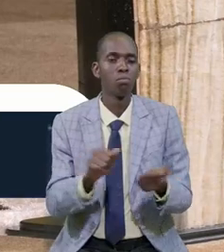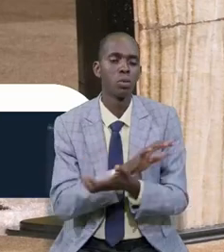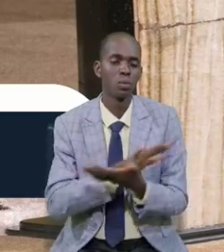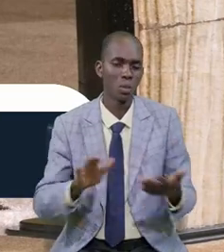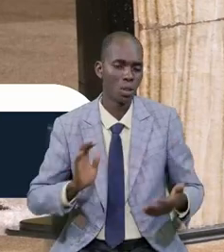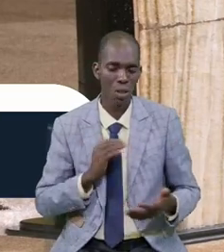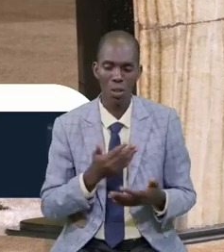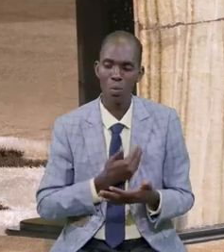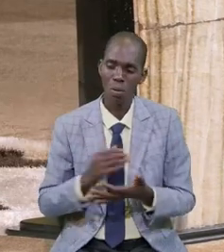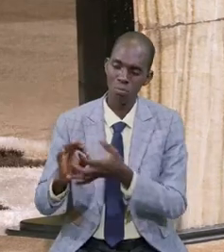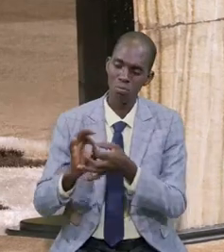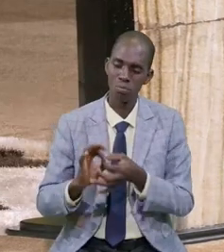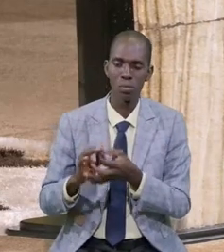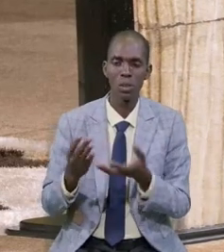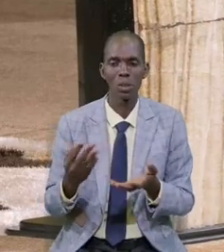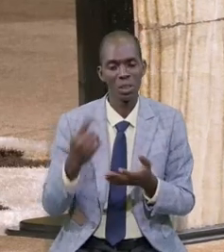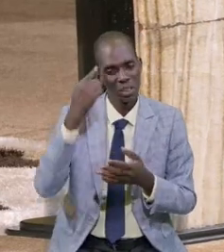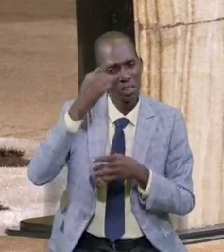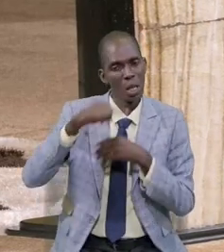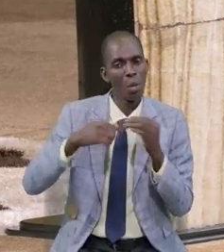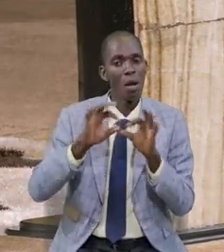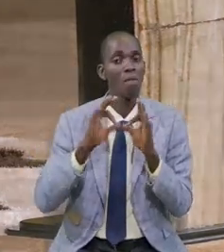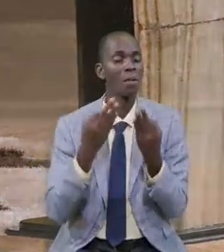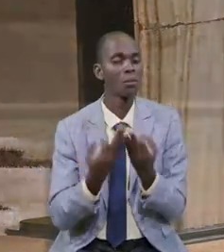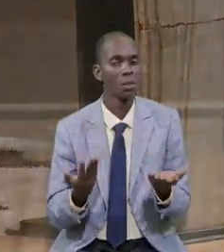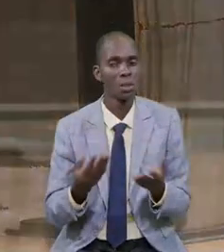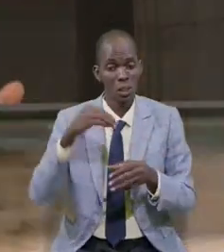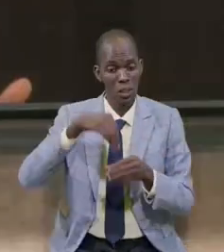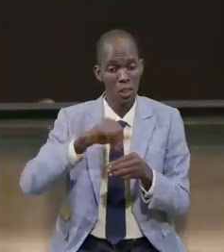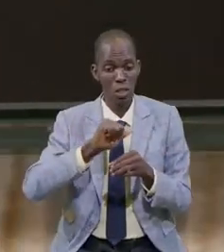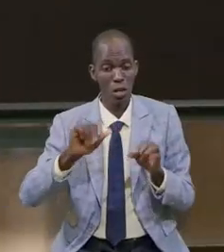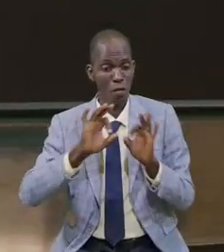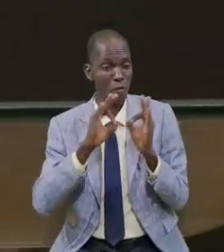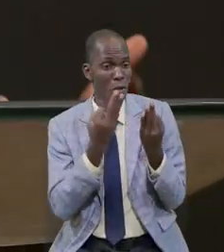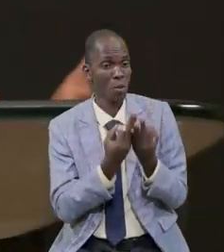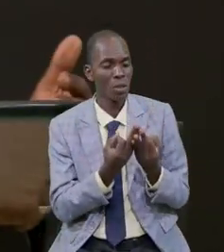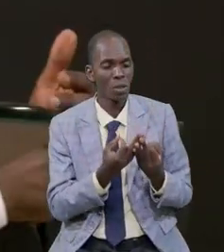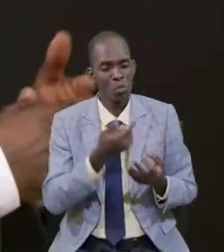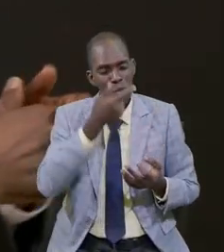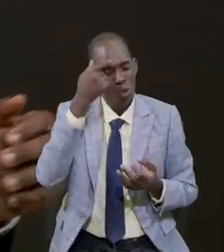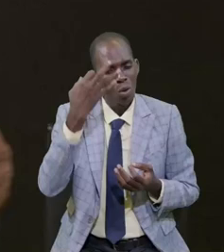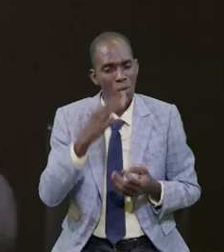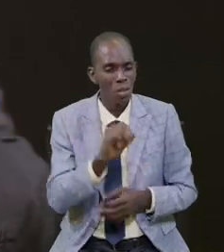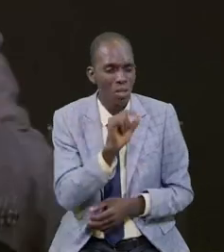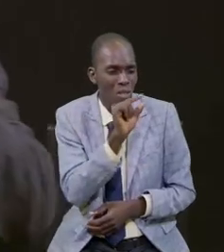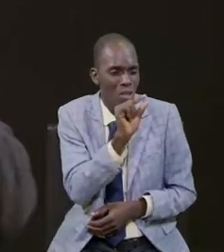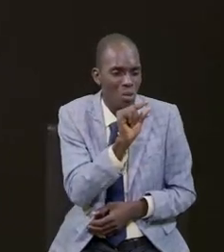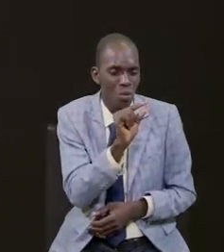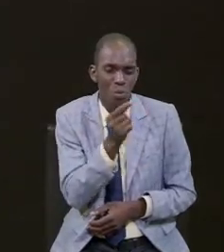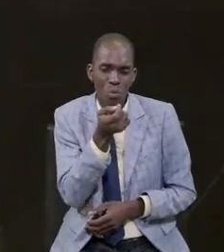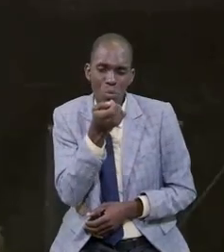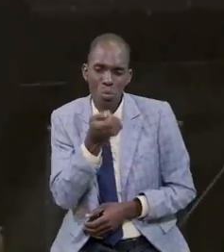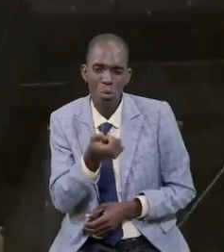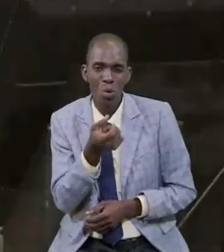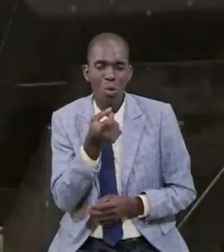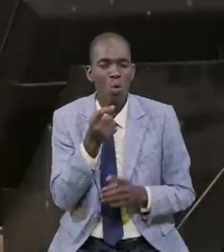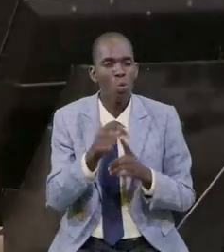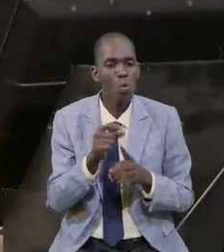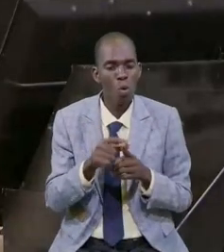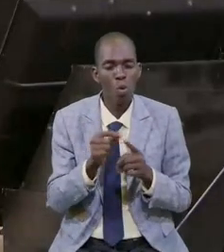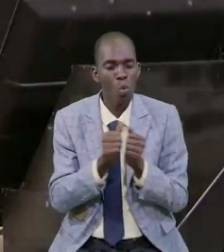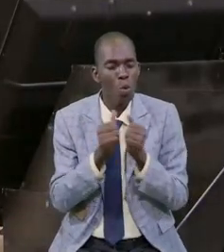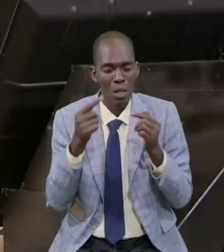qu'on jette contre l'un l'autre, qui dérange, qui détruise nos relations. Pensez à la famille, les petites paroles, des